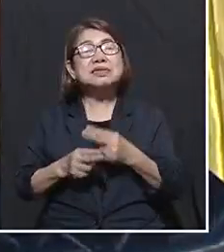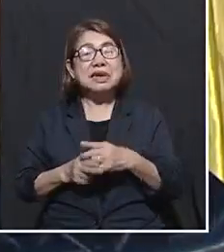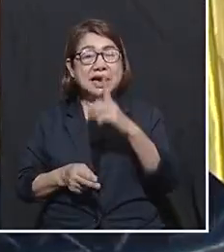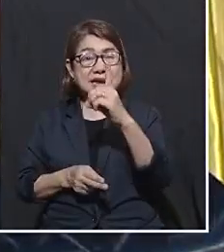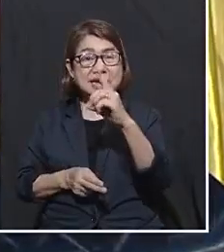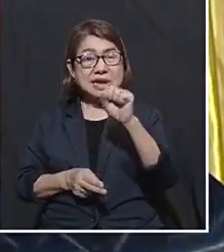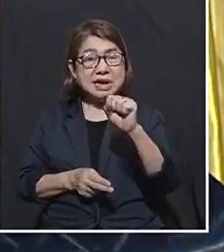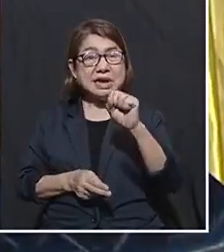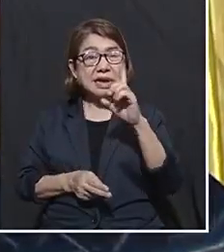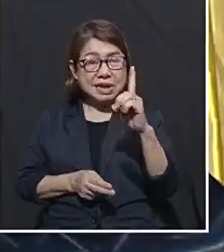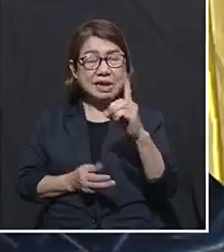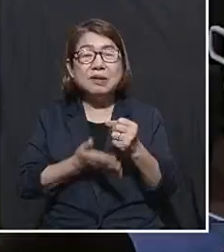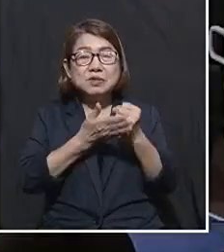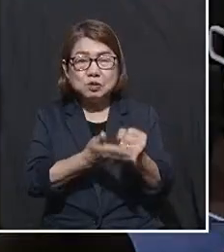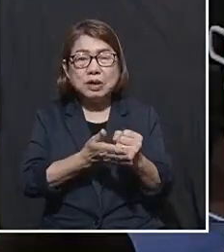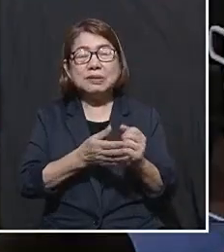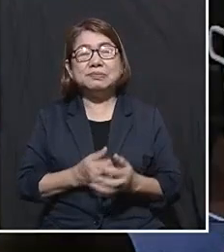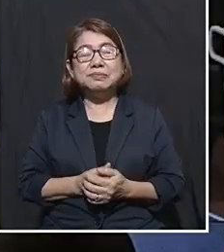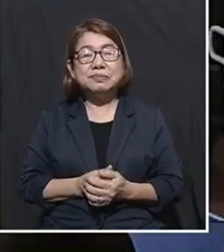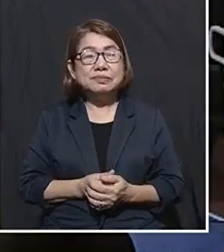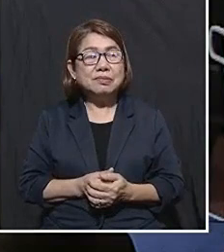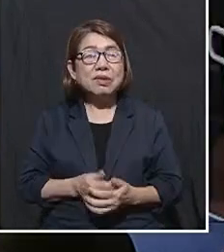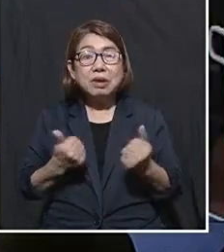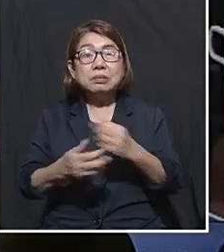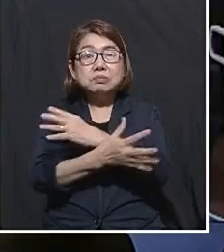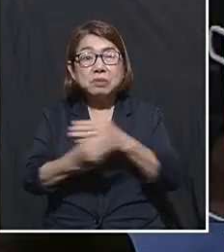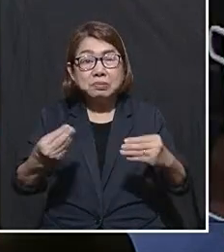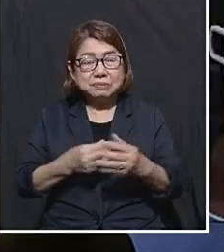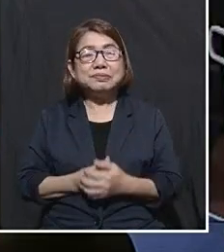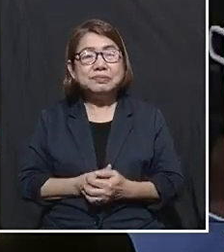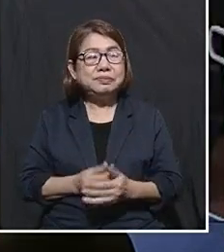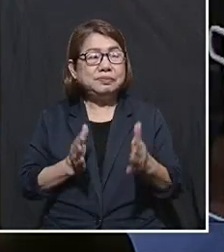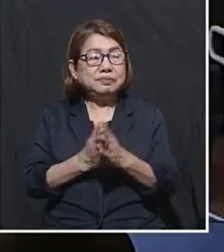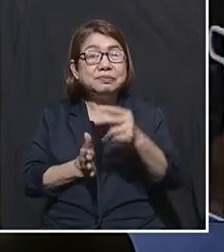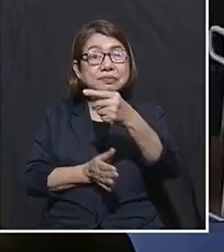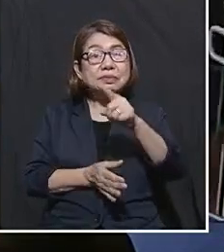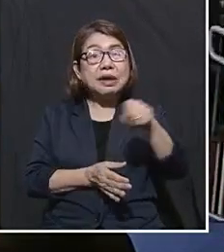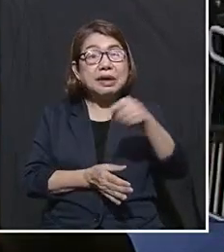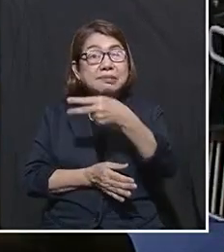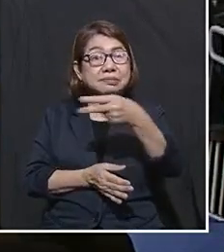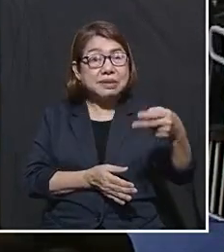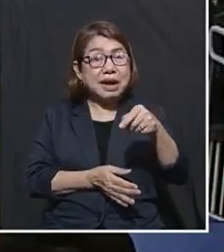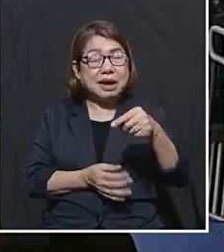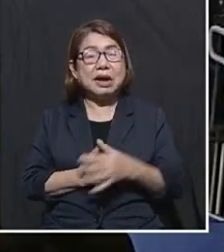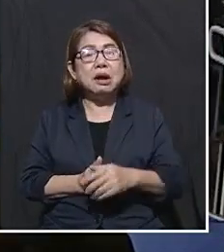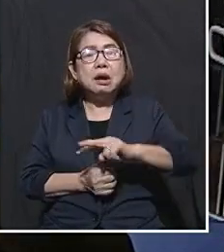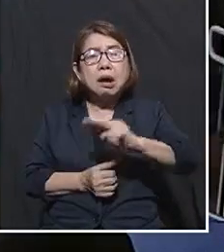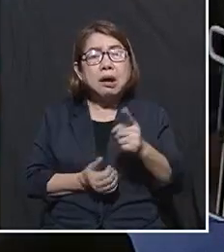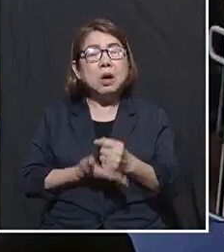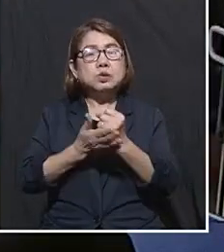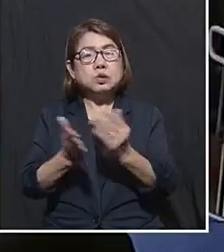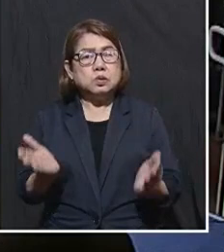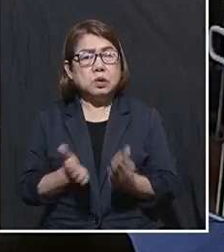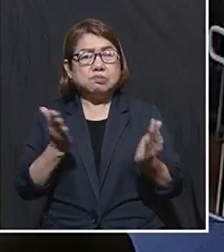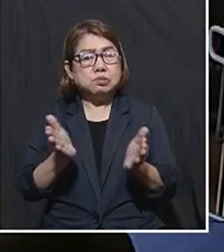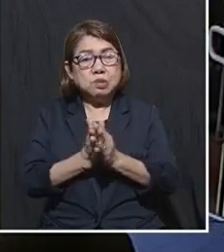ช่วยสถานประกอบการค่ะหน่วยงานนี้นะคะ Disability Supportand development ค่ะจะทำหน้าที่ในการสนับสนุนและ